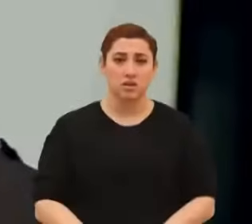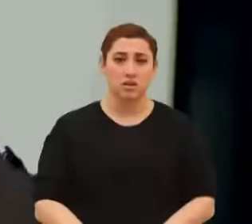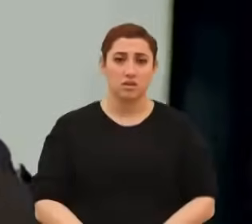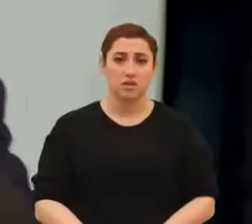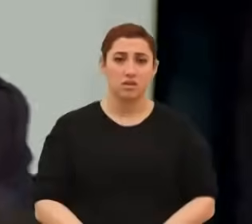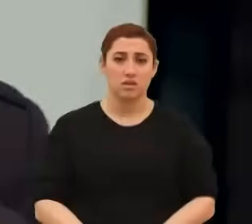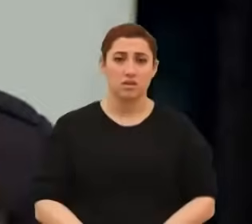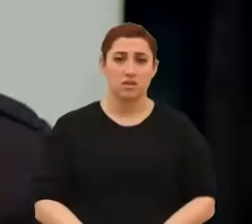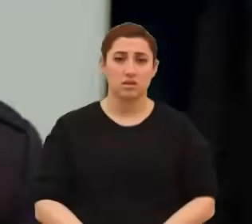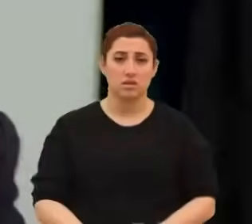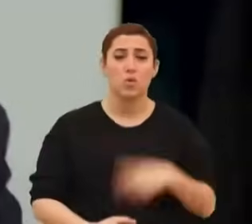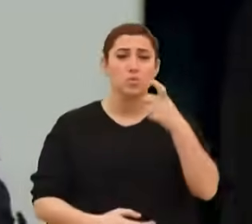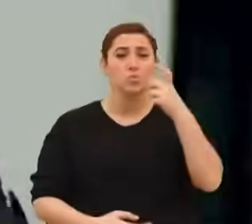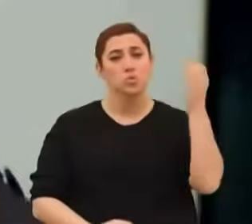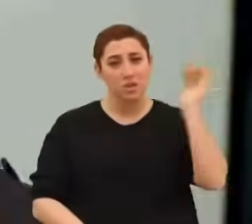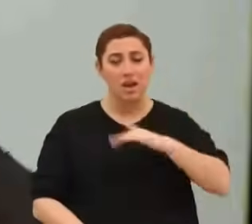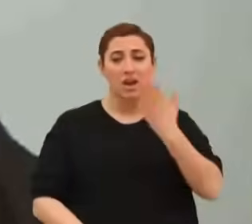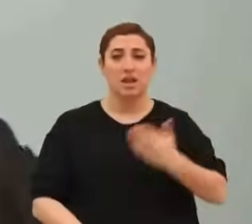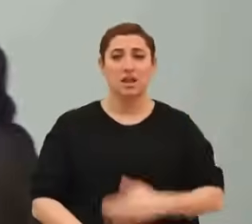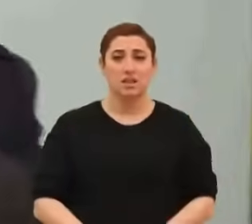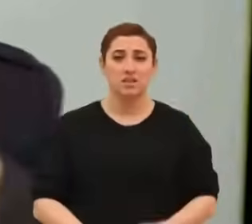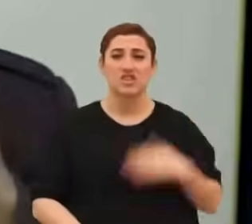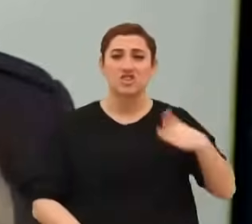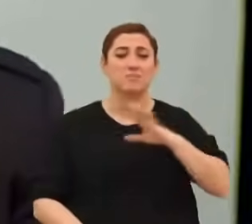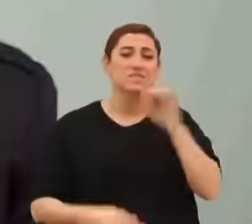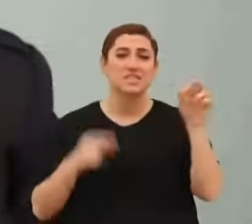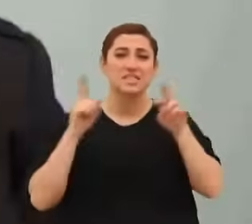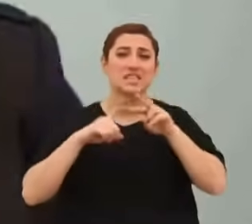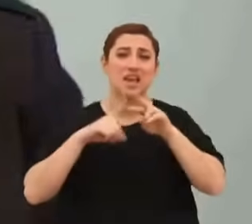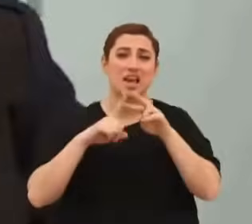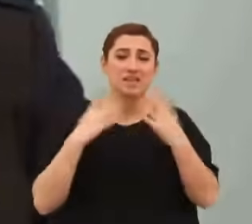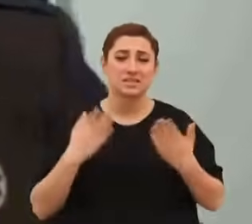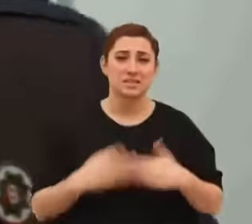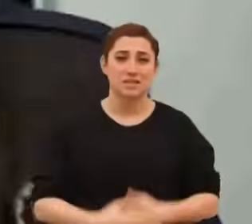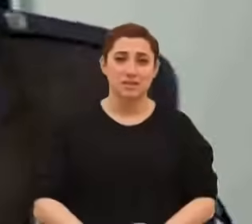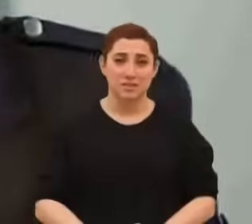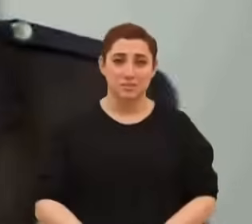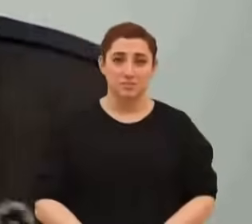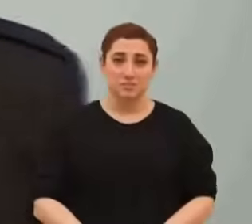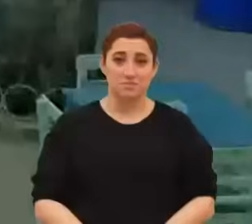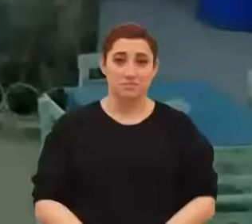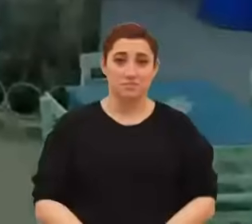akmıyor. Oy kurşunlara gelen sen. Cepsiz Niyazi.